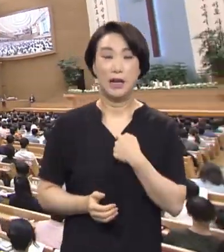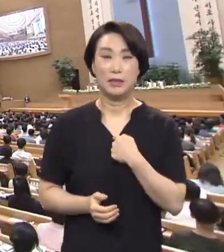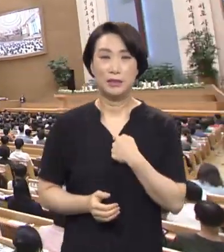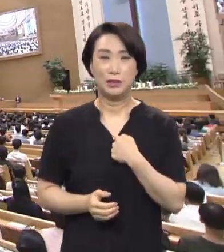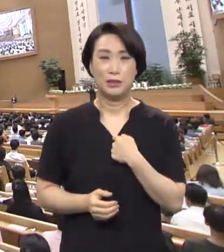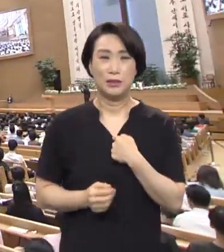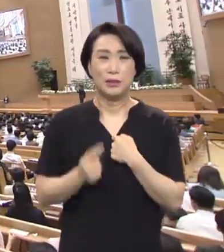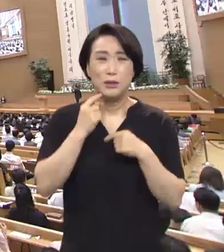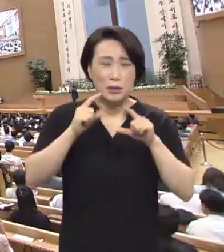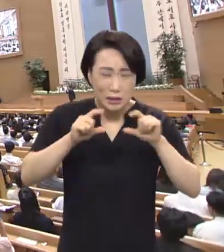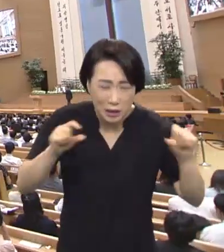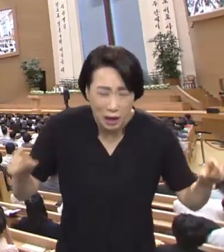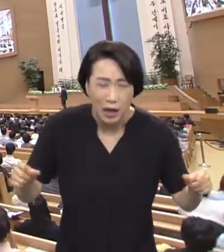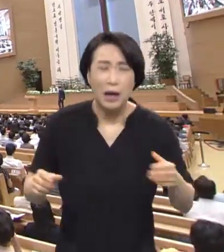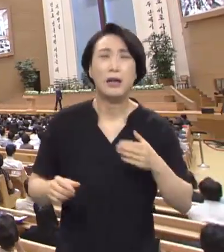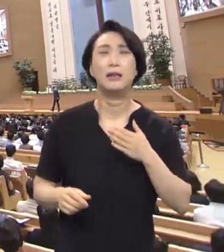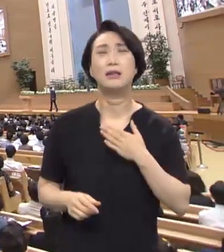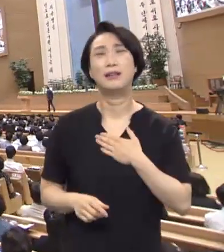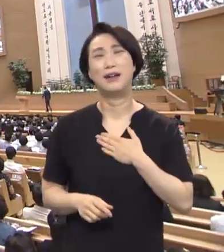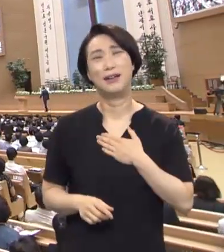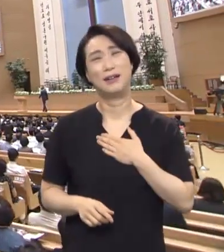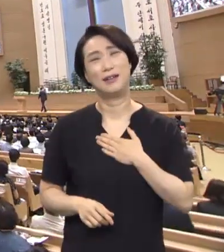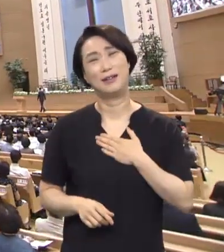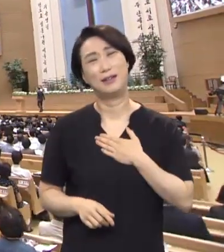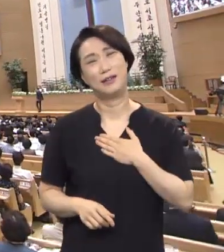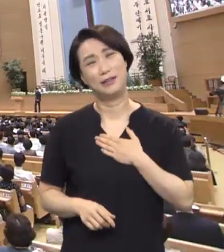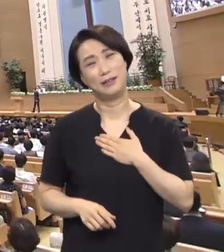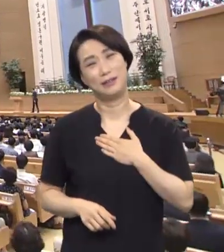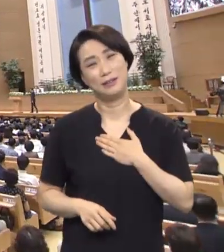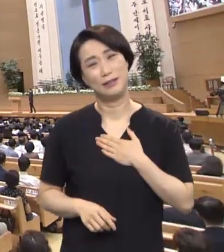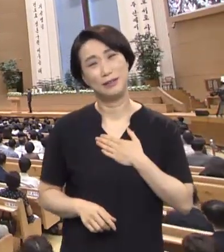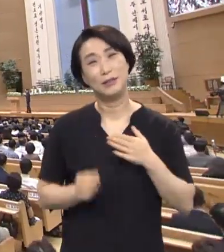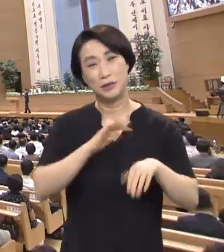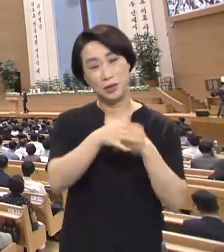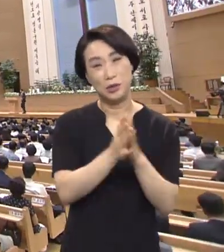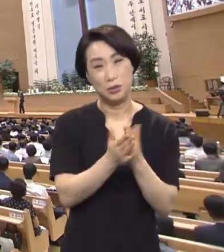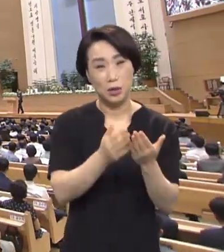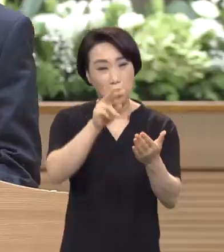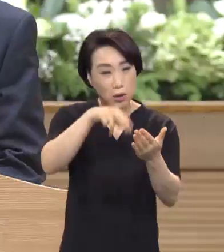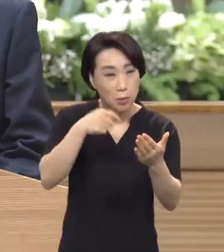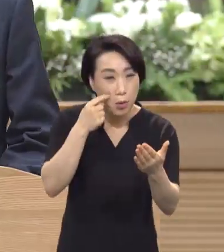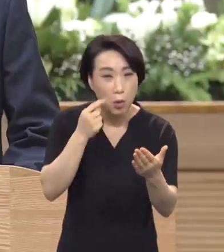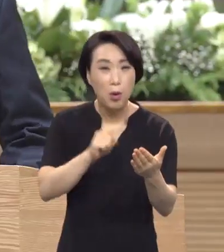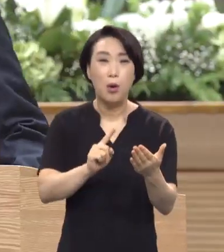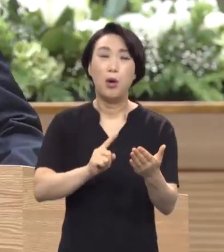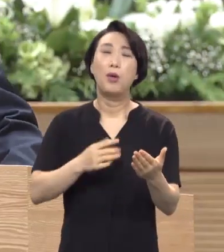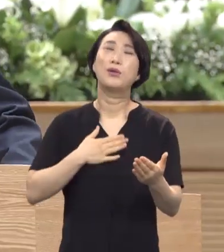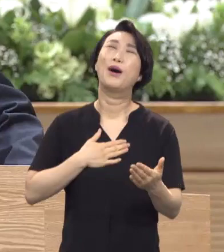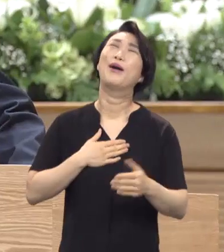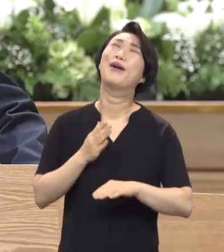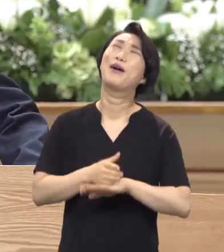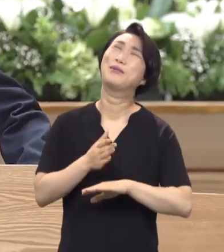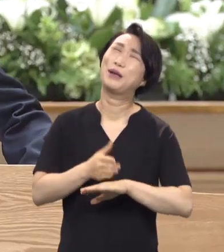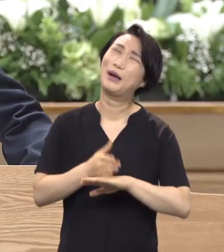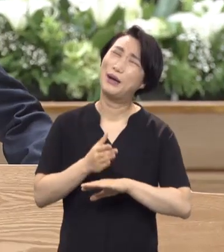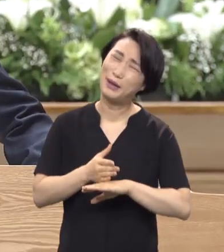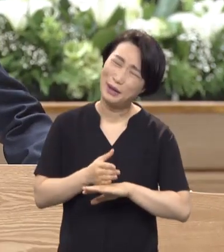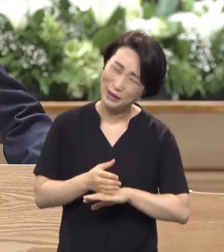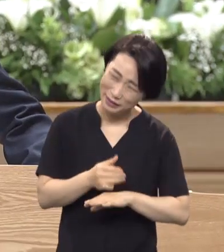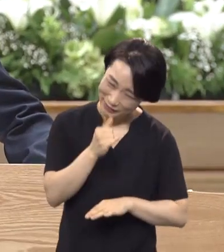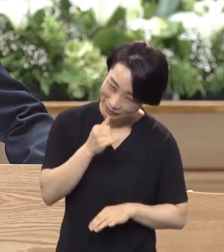수 없는 경험으로 산 것이 얼마나 성경을 보면서 감사한지